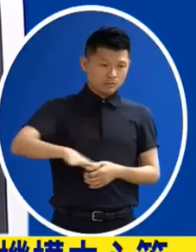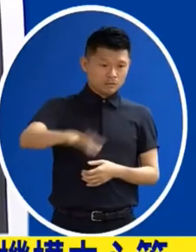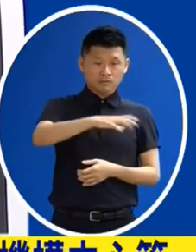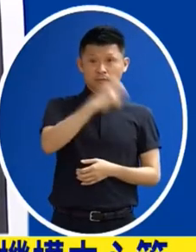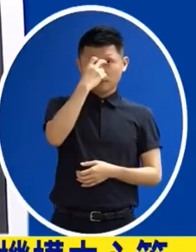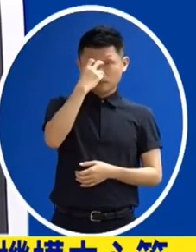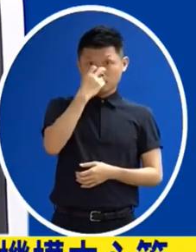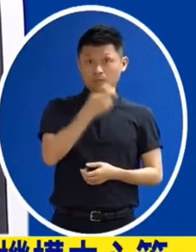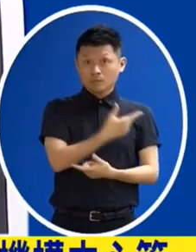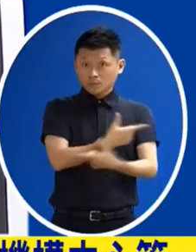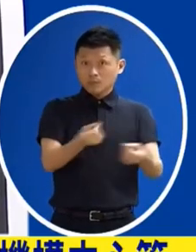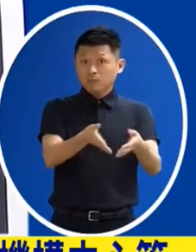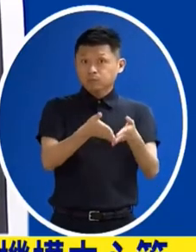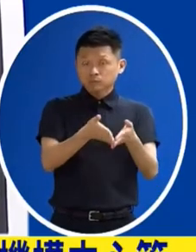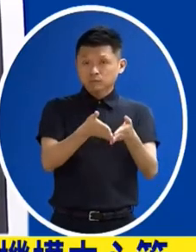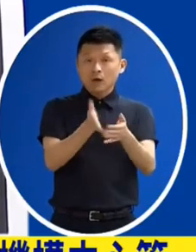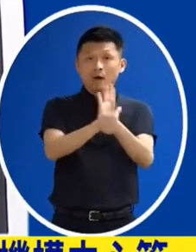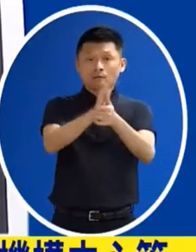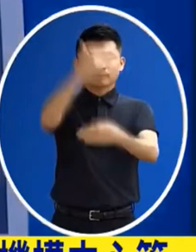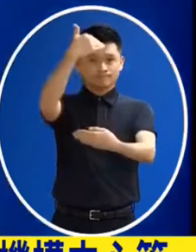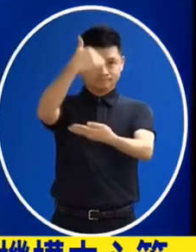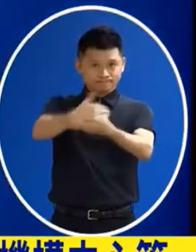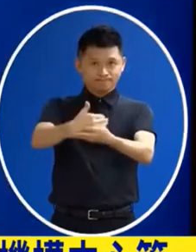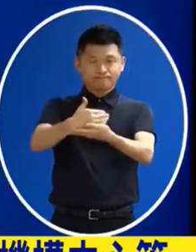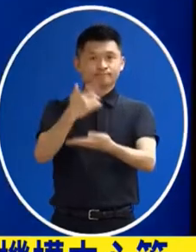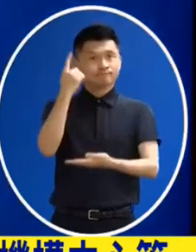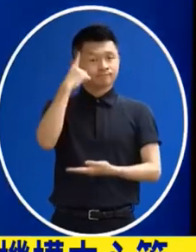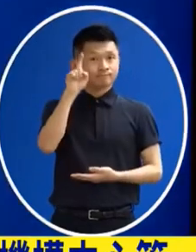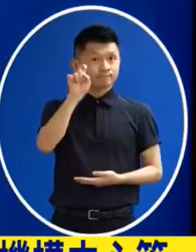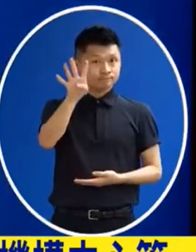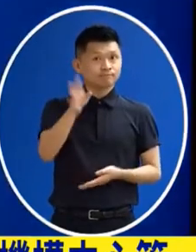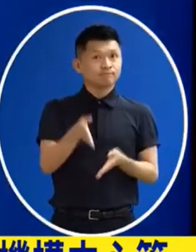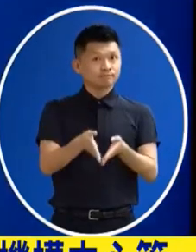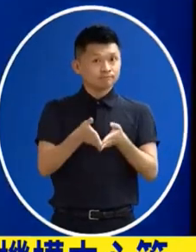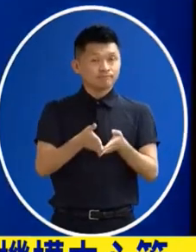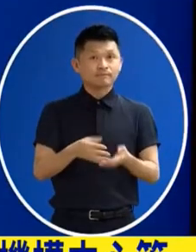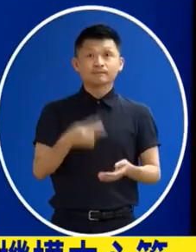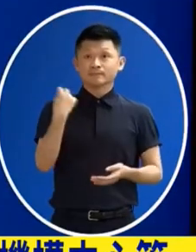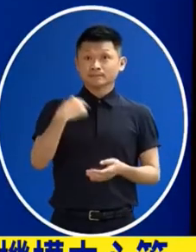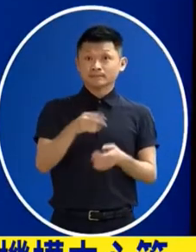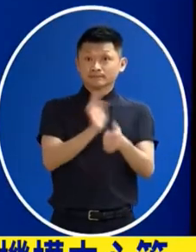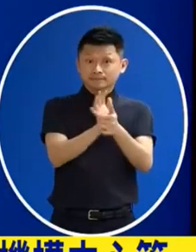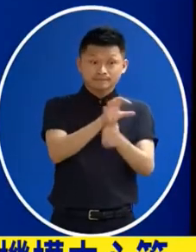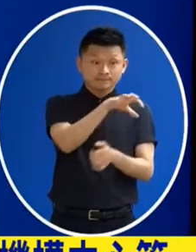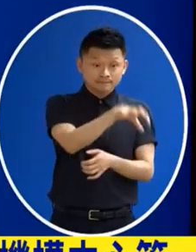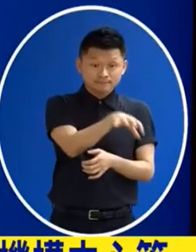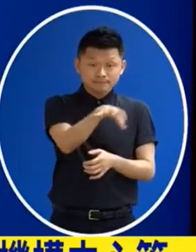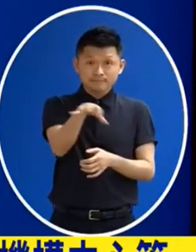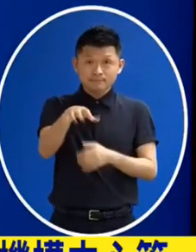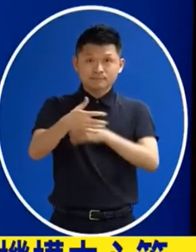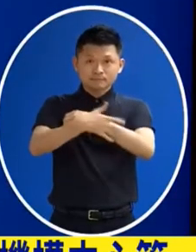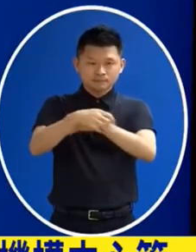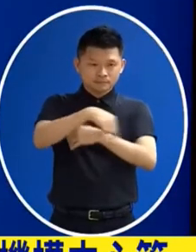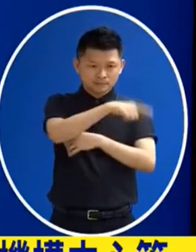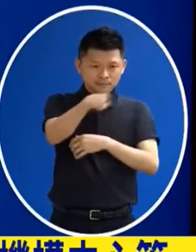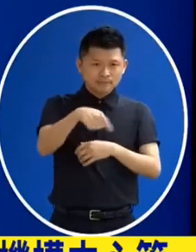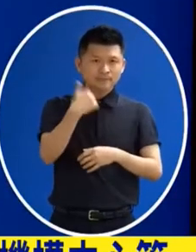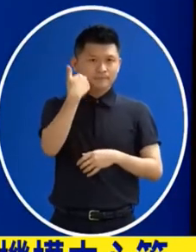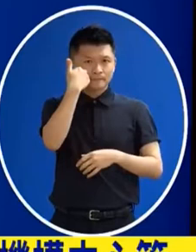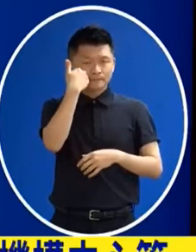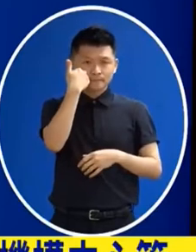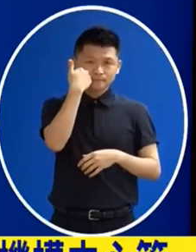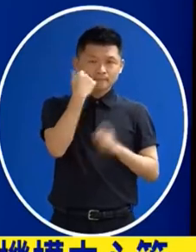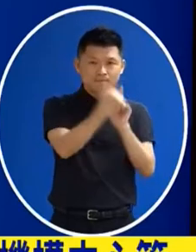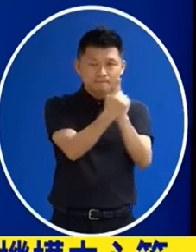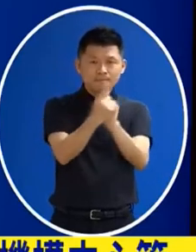这个机构就会暂停服务14天。那机构也必须要把相关的人员要进行造册，可能有一